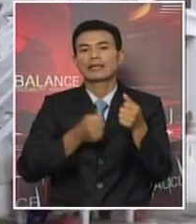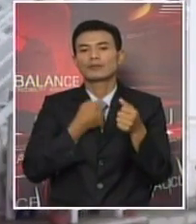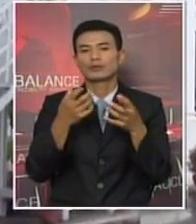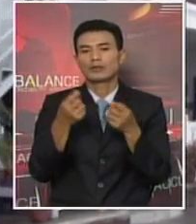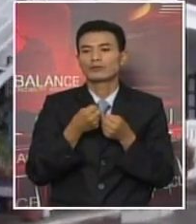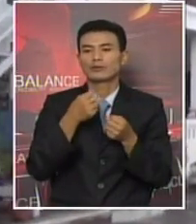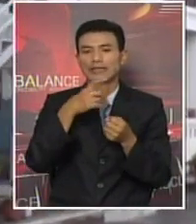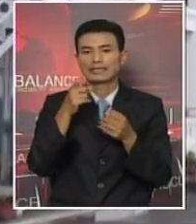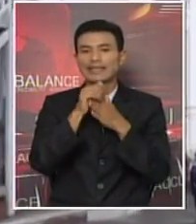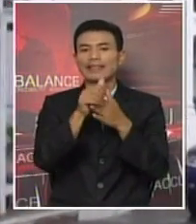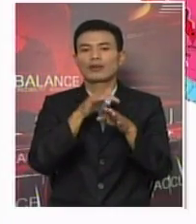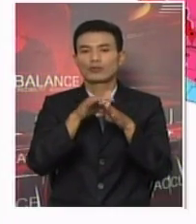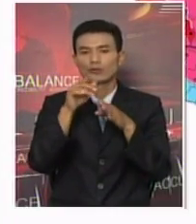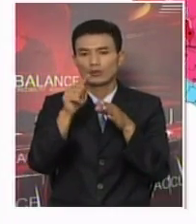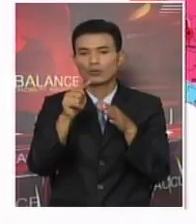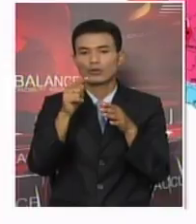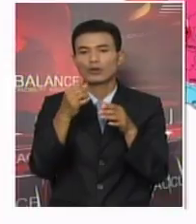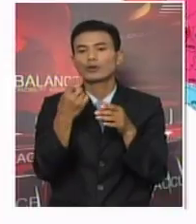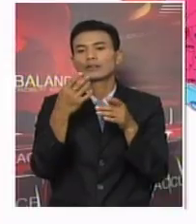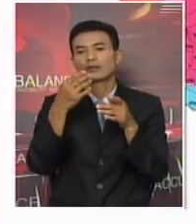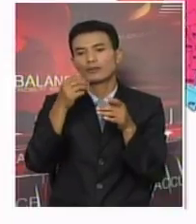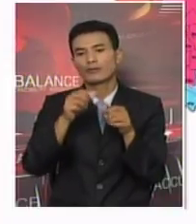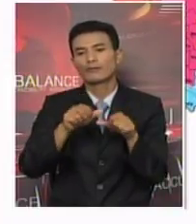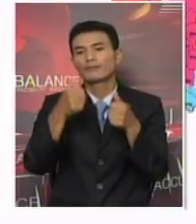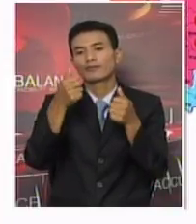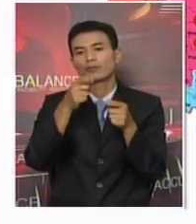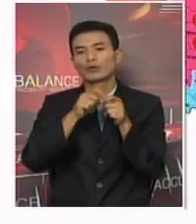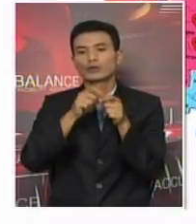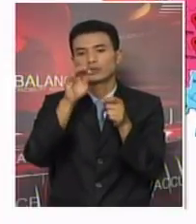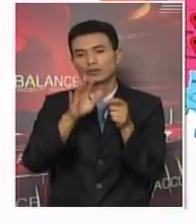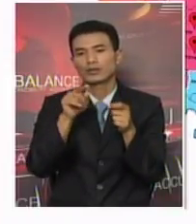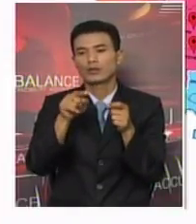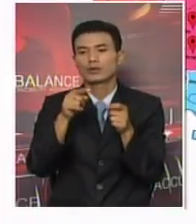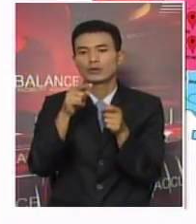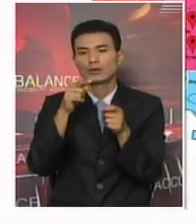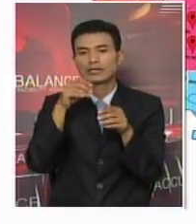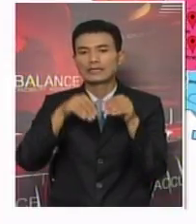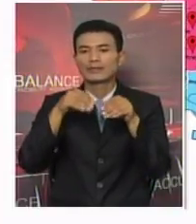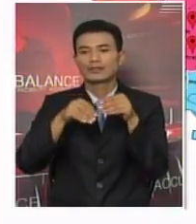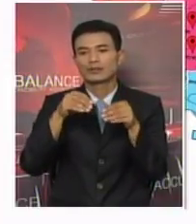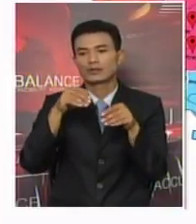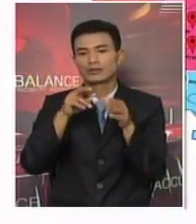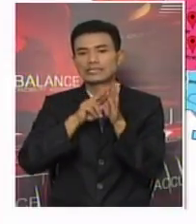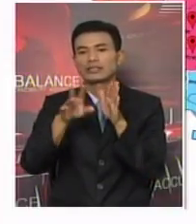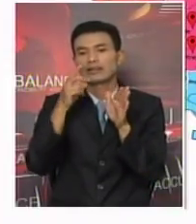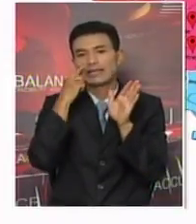गरेको नेताहरूको तालमेलले कतिको फलदायी बन्न सक्छ त्यो भने निर्वाचनको नतिजाले देखाउनेछ।